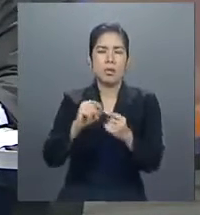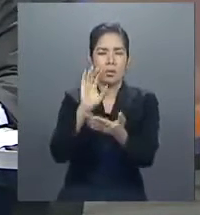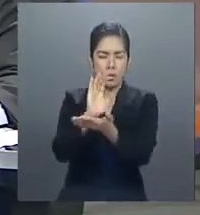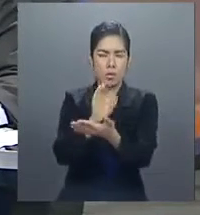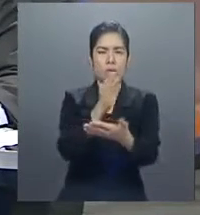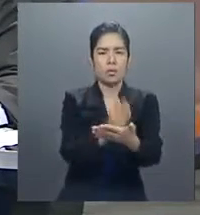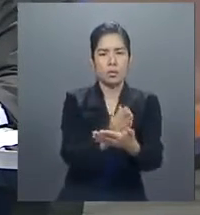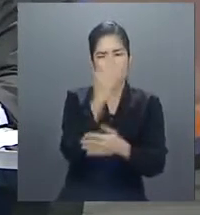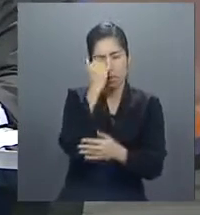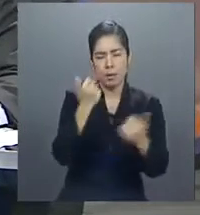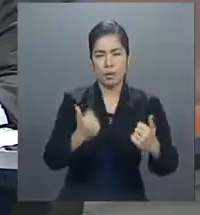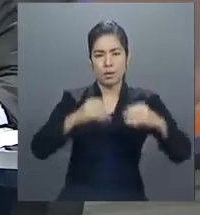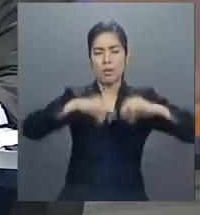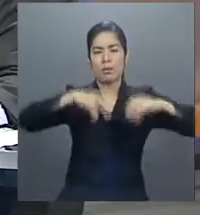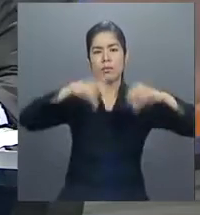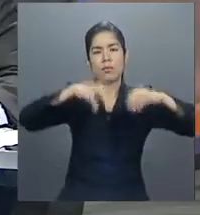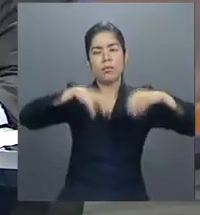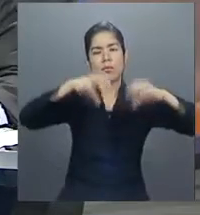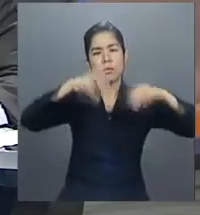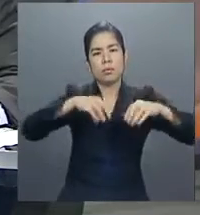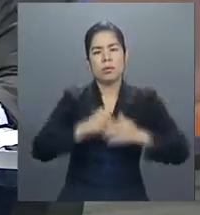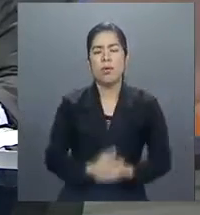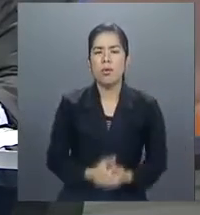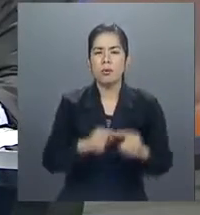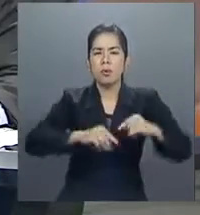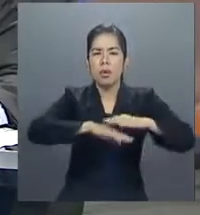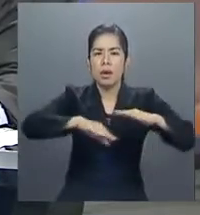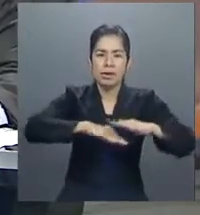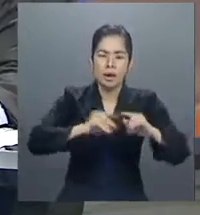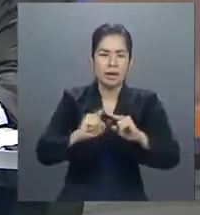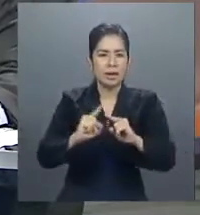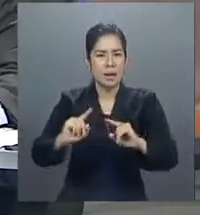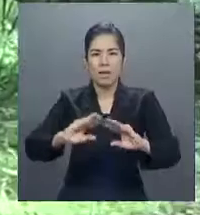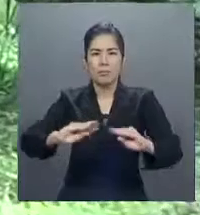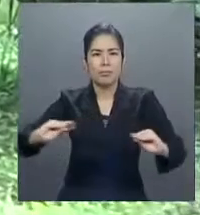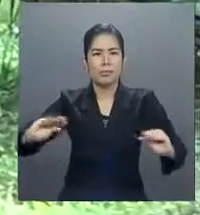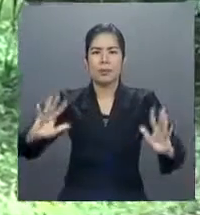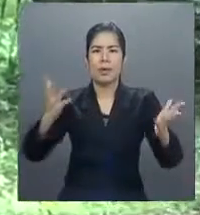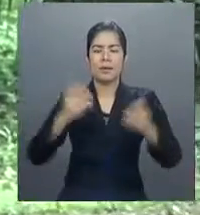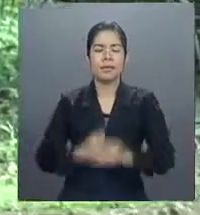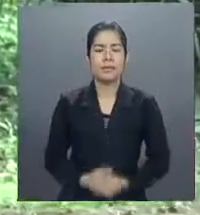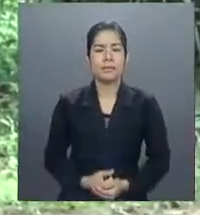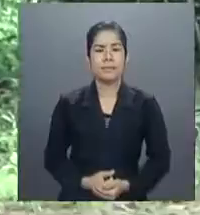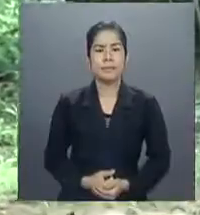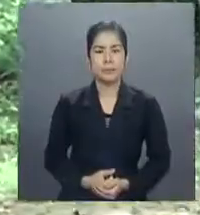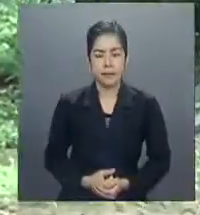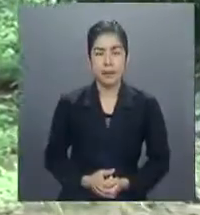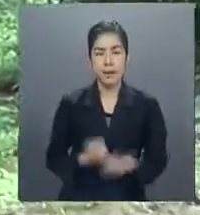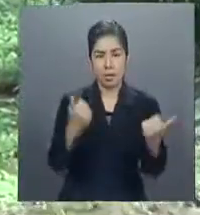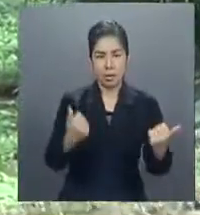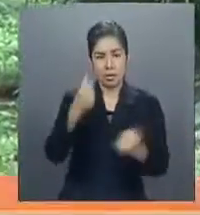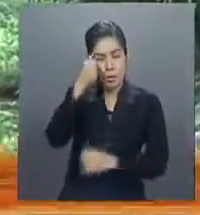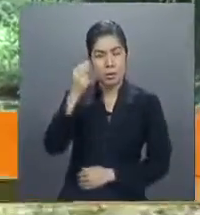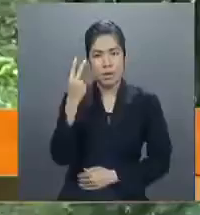ที่ในพื้นที่มีฝนตกทำให้ร่องรอยซึ่งเป็นเบาะแสสำคัญสูญหายไปด้วยค่ะวันที่ 2ของการ